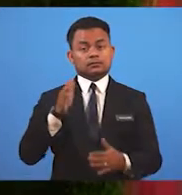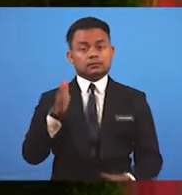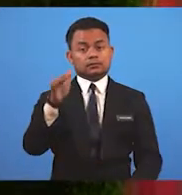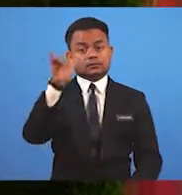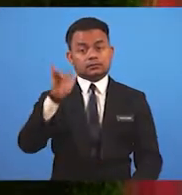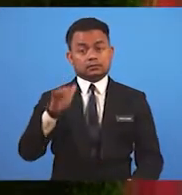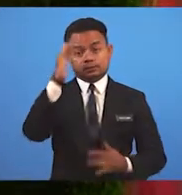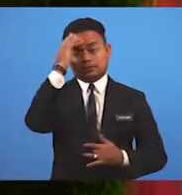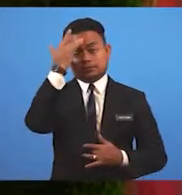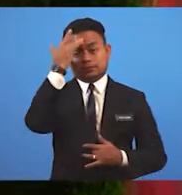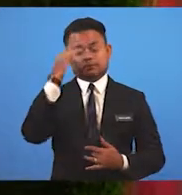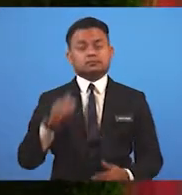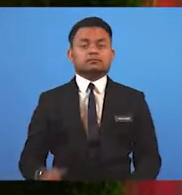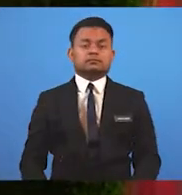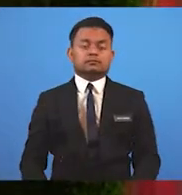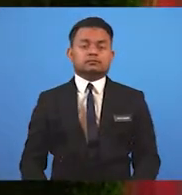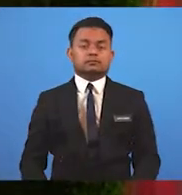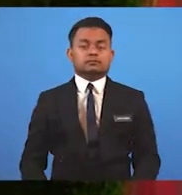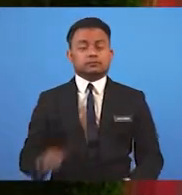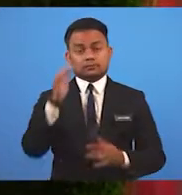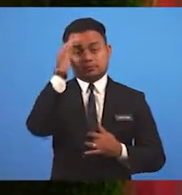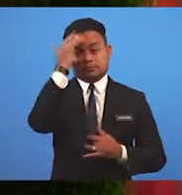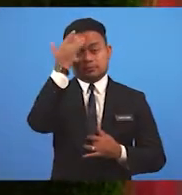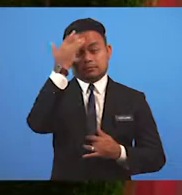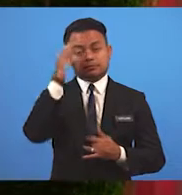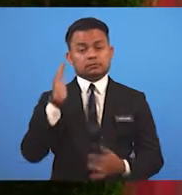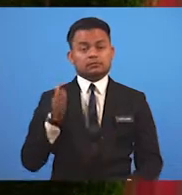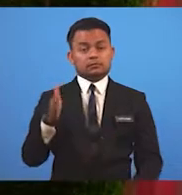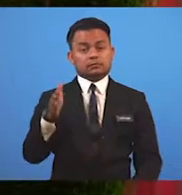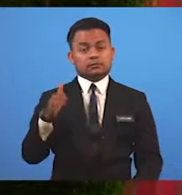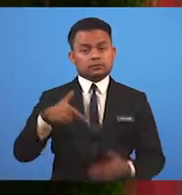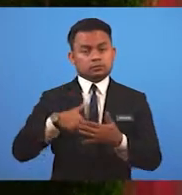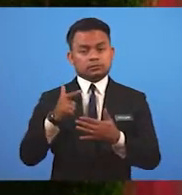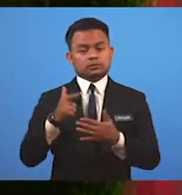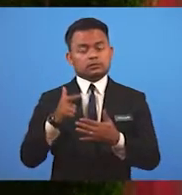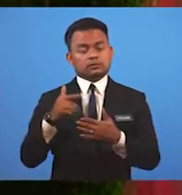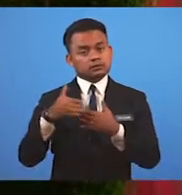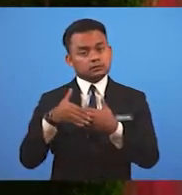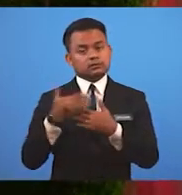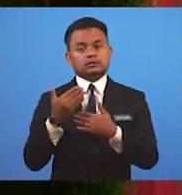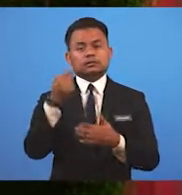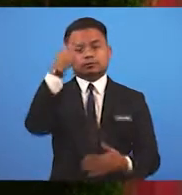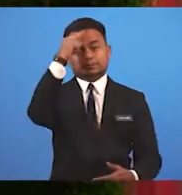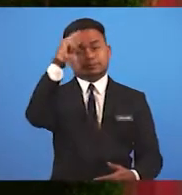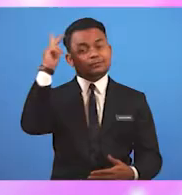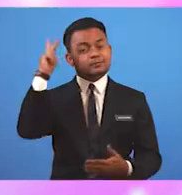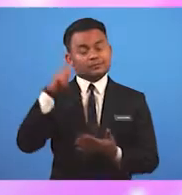kerana penyakit luaran pada tubuh badan ikan adalah lebih senang untuk dikenal pasti oleh para